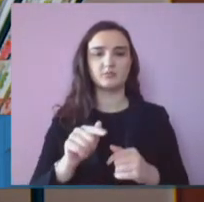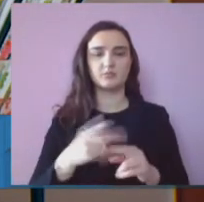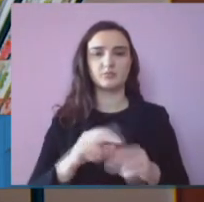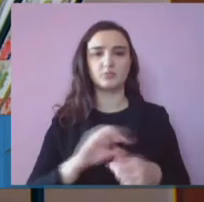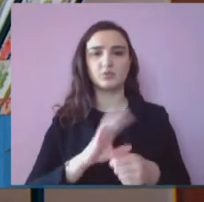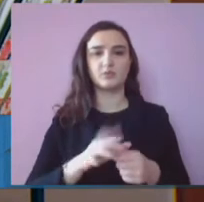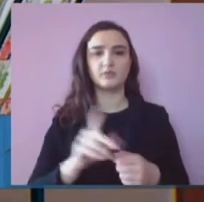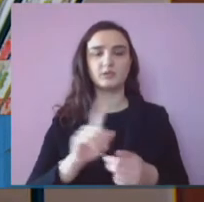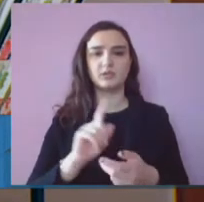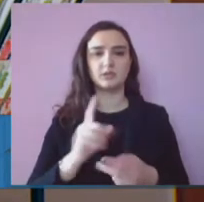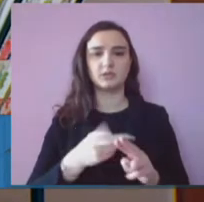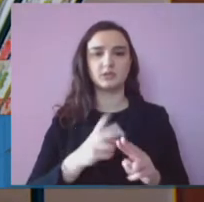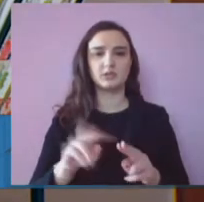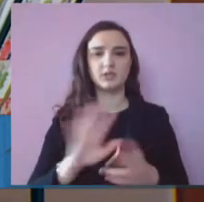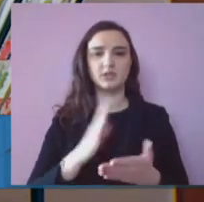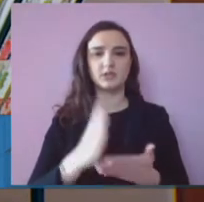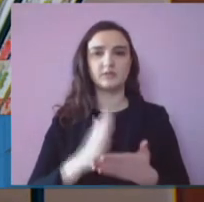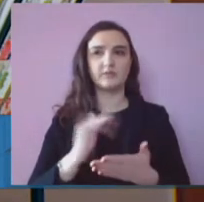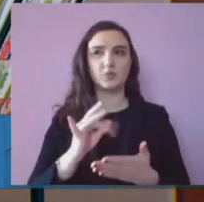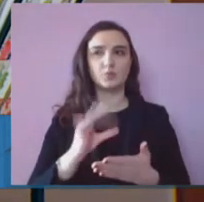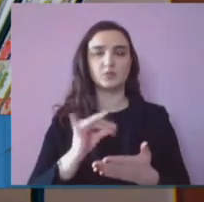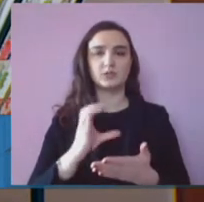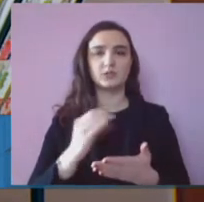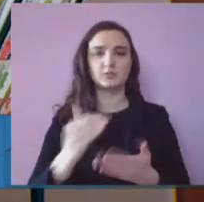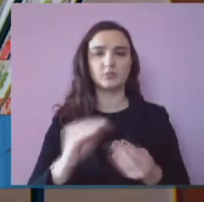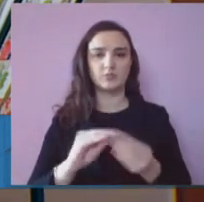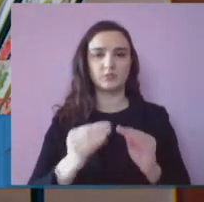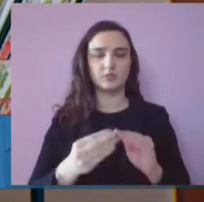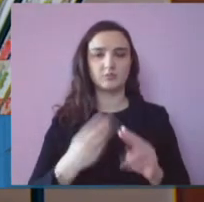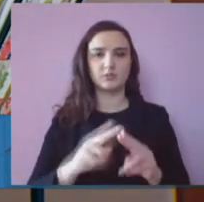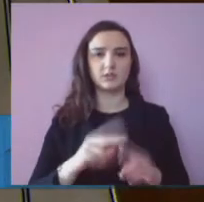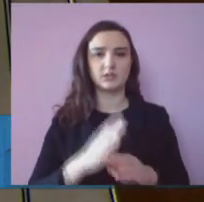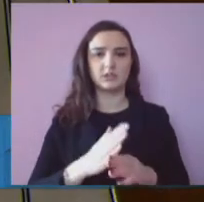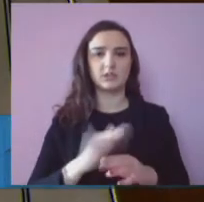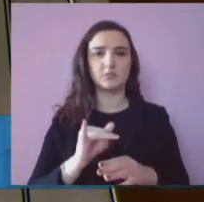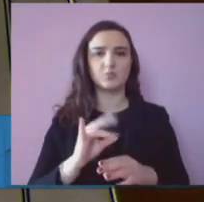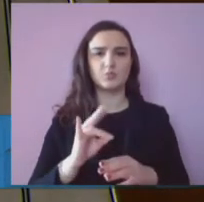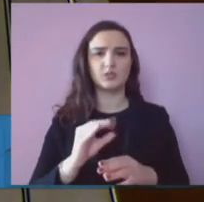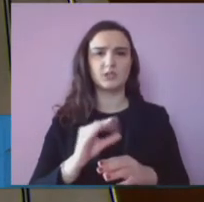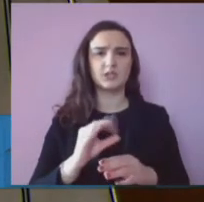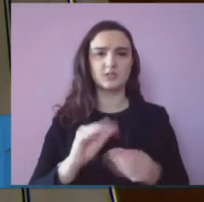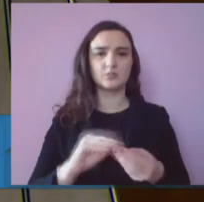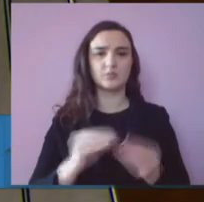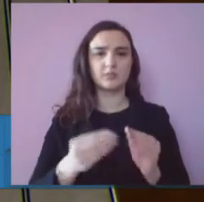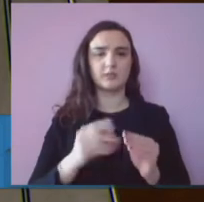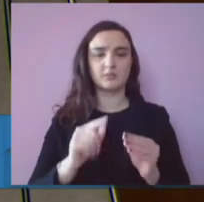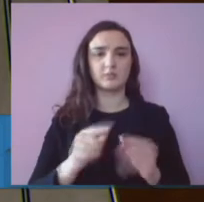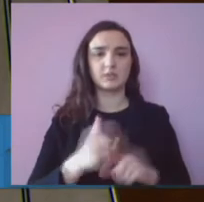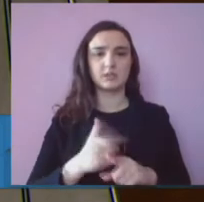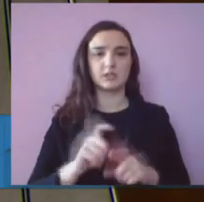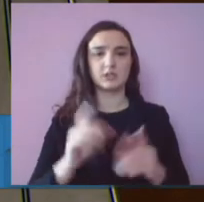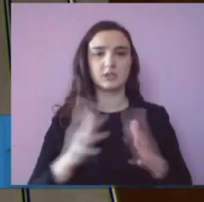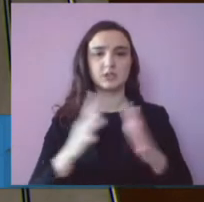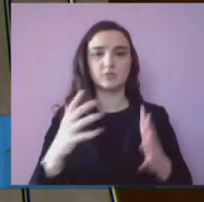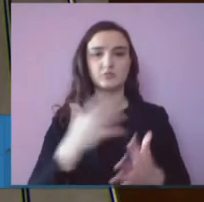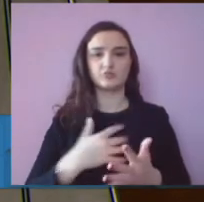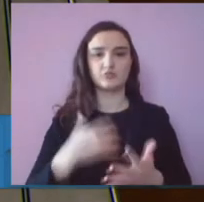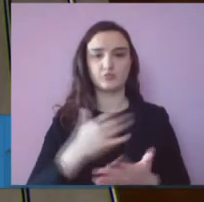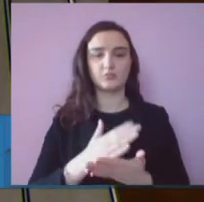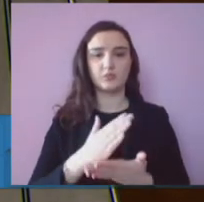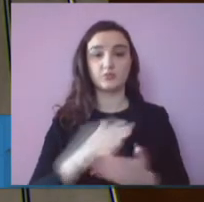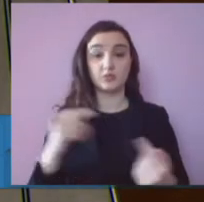მარტო ვირუსის პრობლემა, ეს გახლავთ იმ იმუნური სისტემის პრობლემა, რომელსაც ძალიან დიდი მნიშვნელობა აქვს და